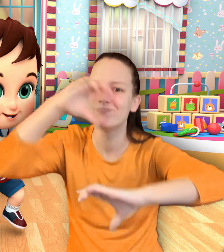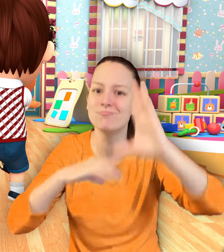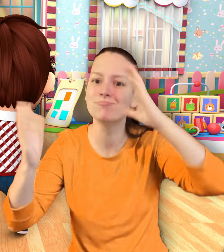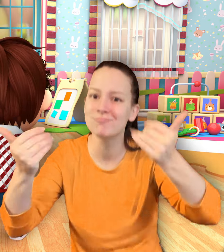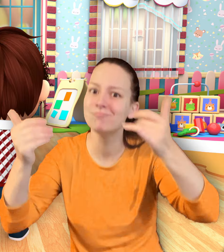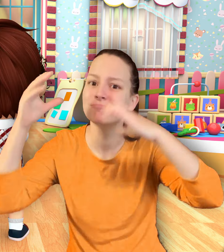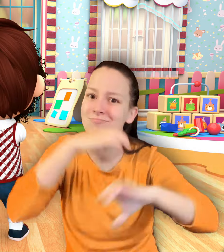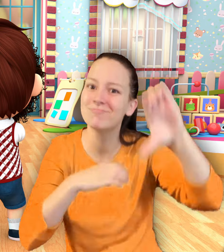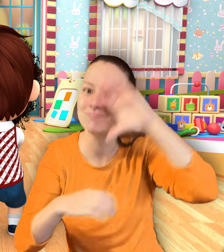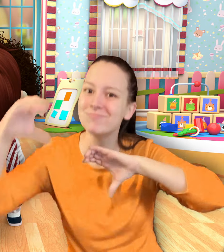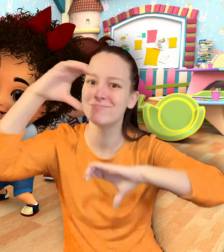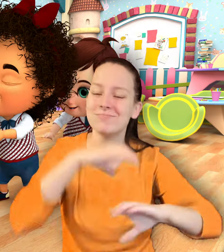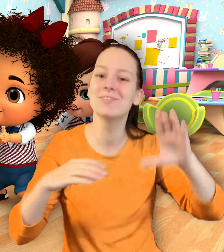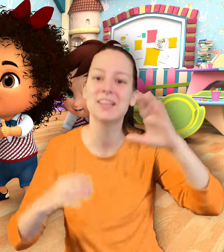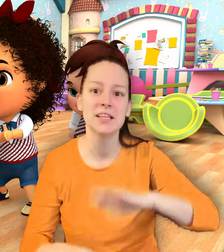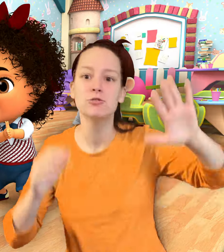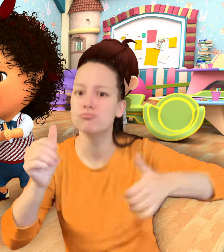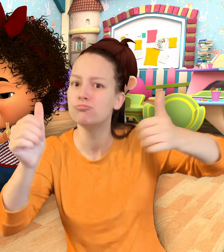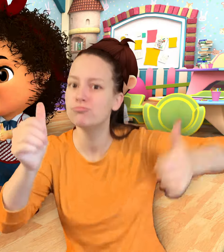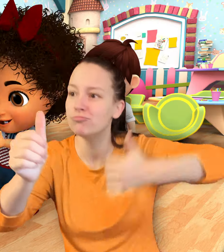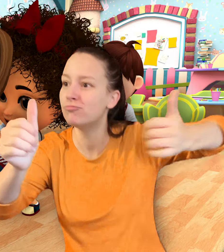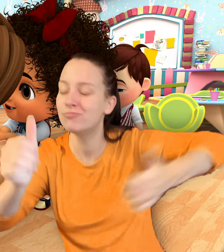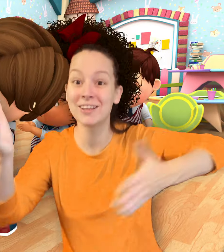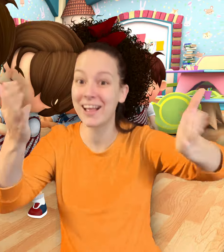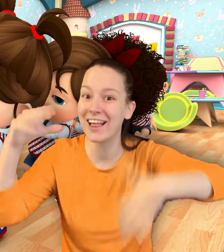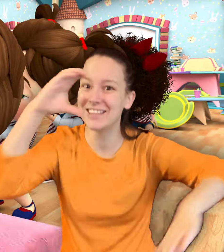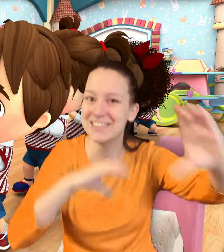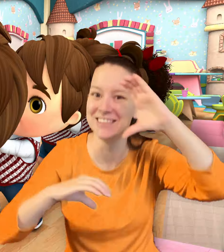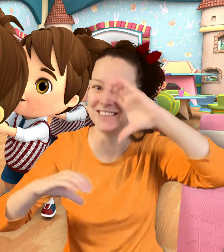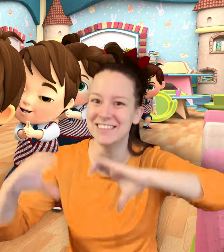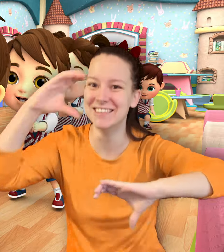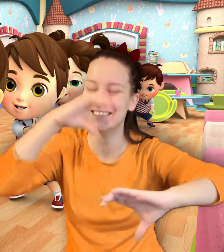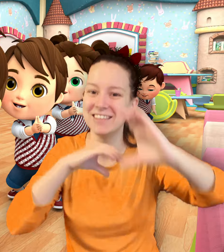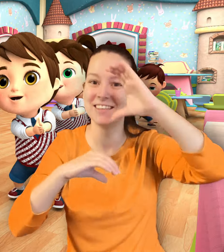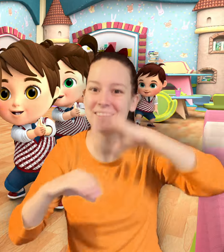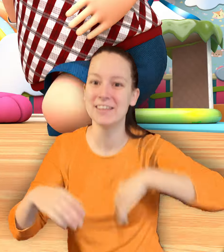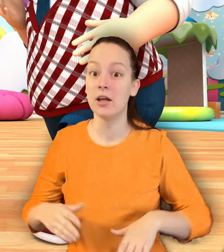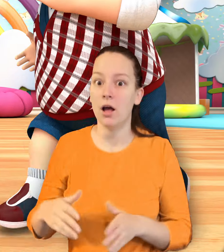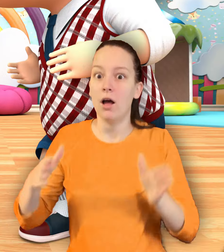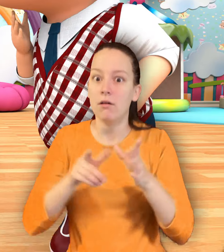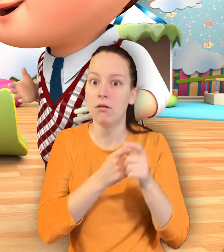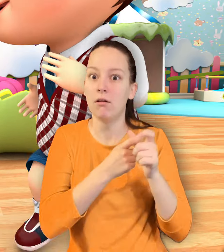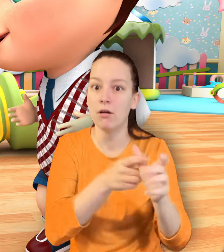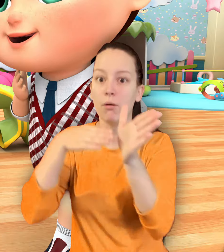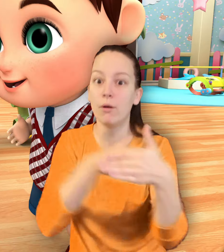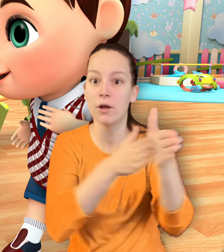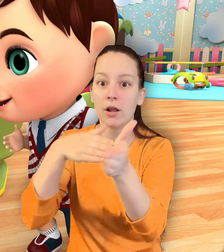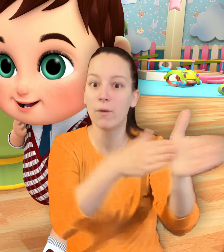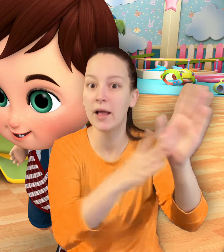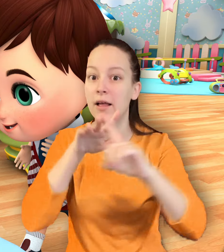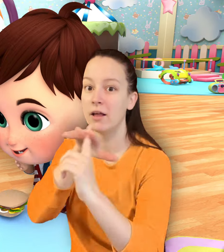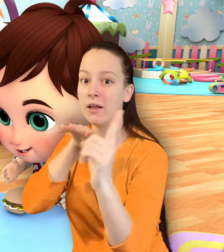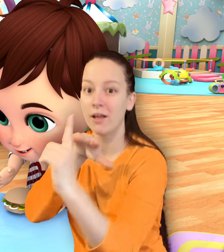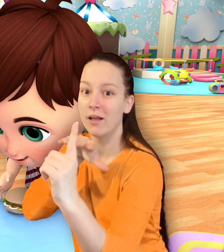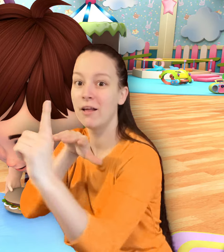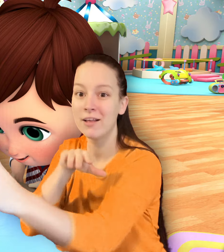みんな海のハタため家族逃げろ